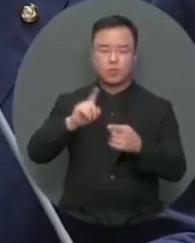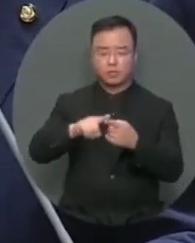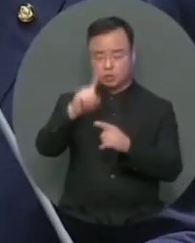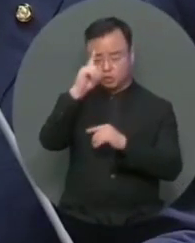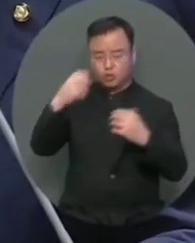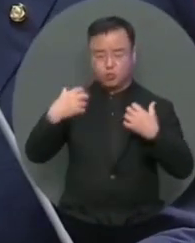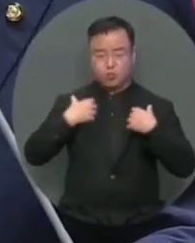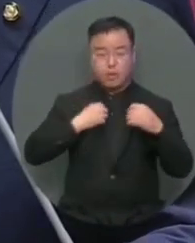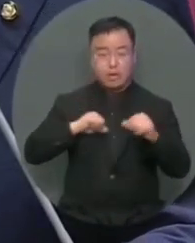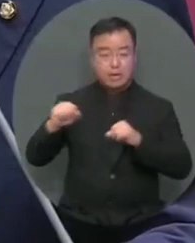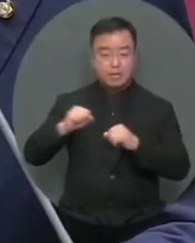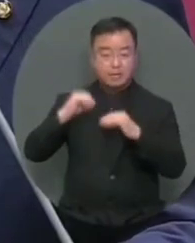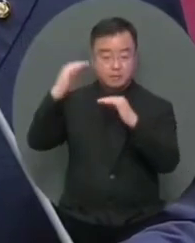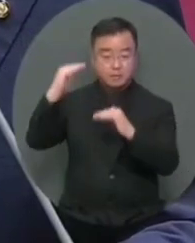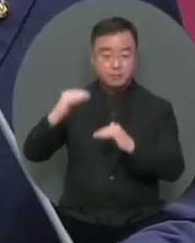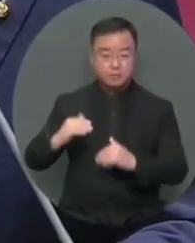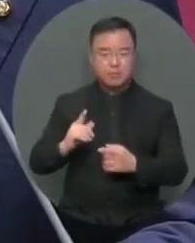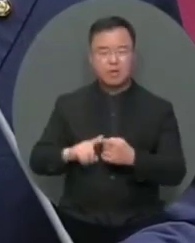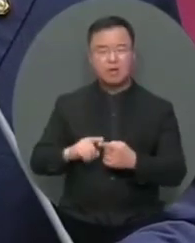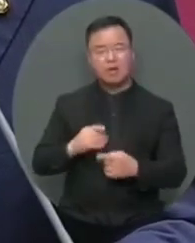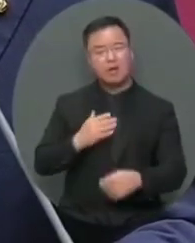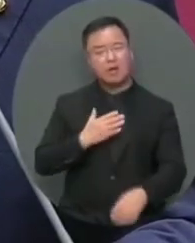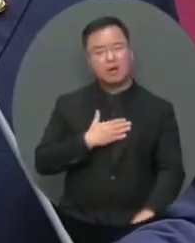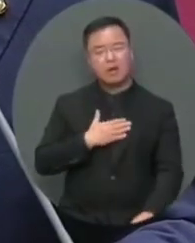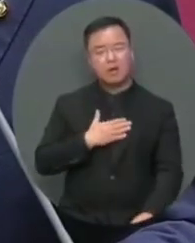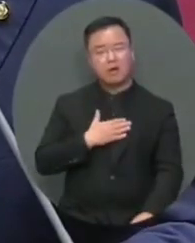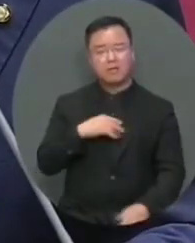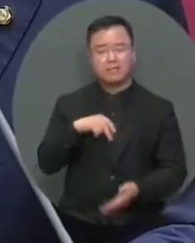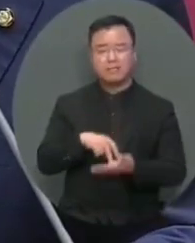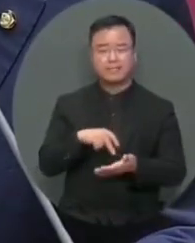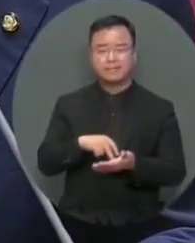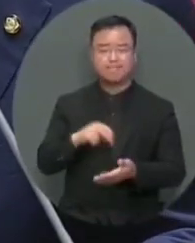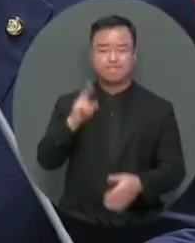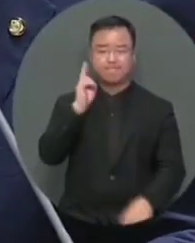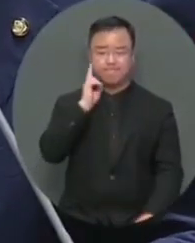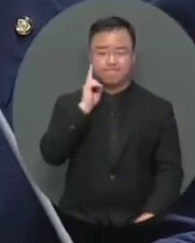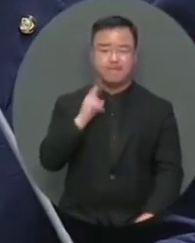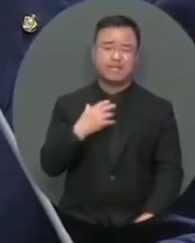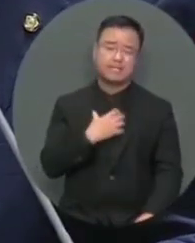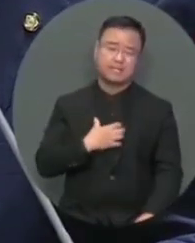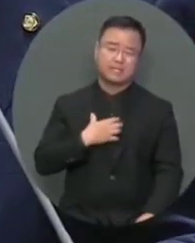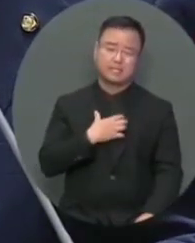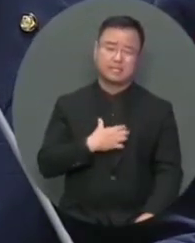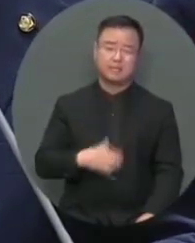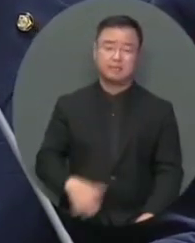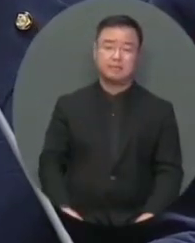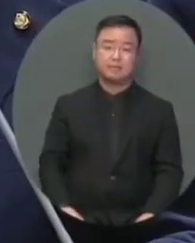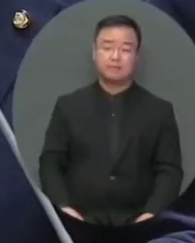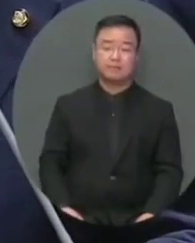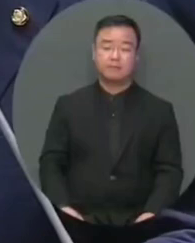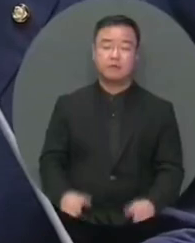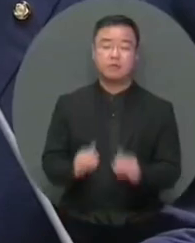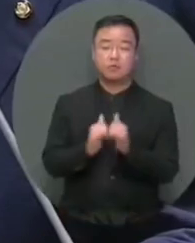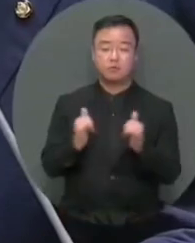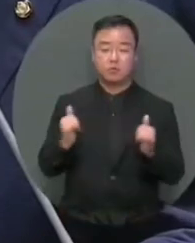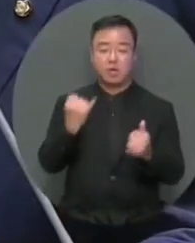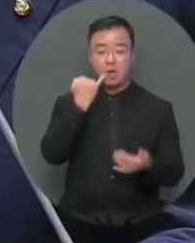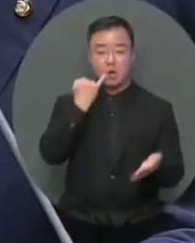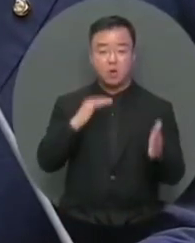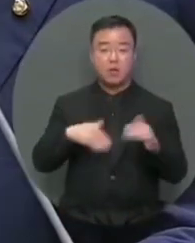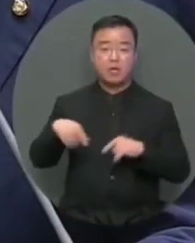발언과 행동에 대해 본 의원은 매우 심각한 우려를 가지고 있습니다. 국가의 해양주권과 국민의 건강권을 옹호해야 할